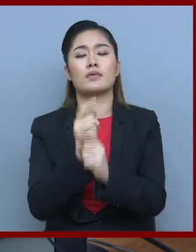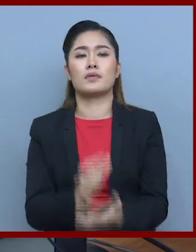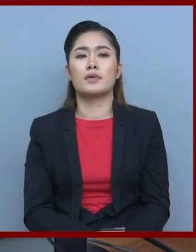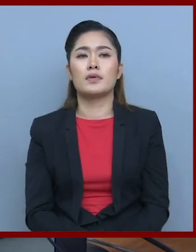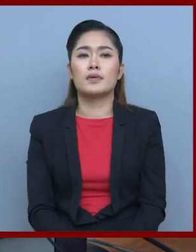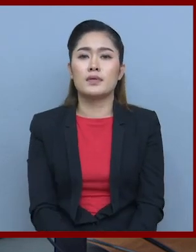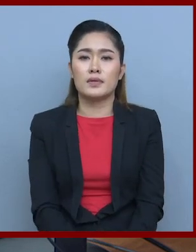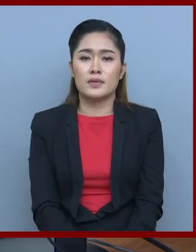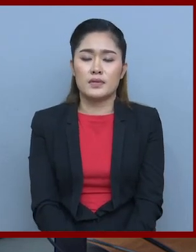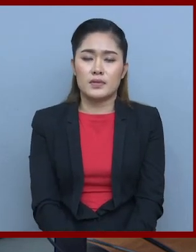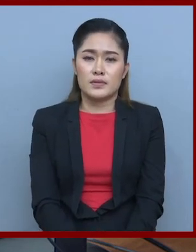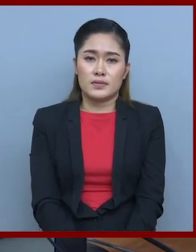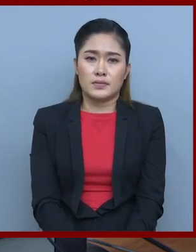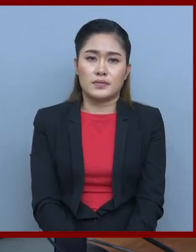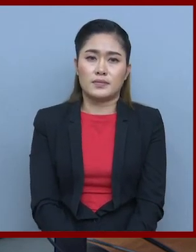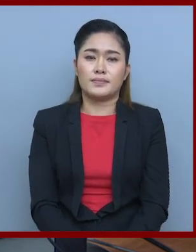ให้ shape 1